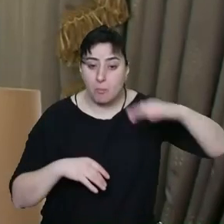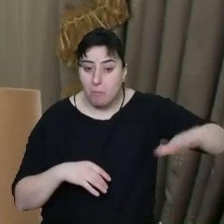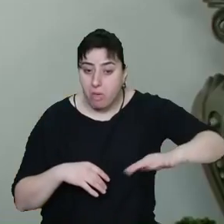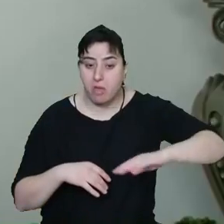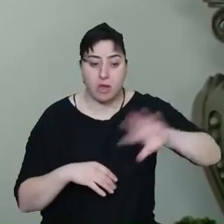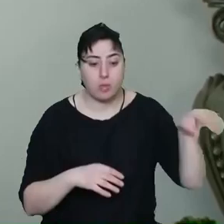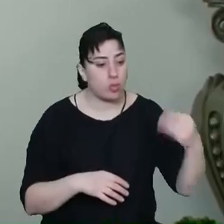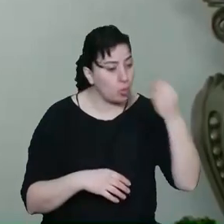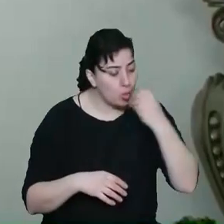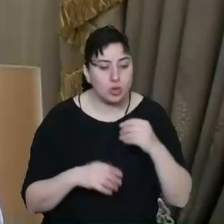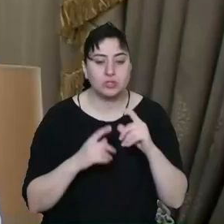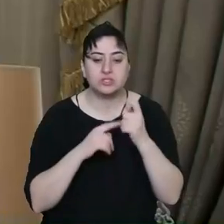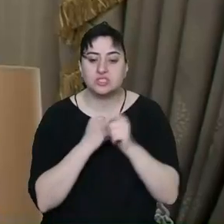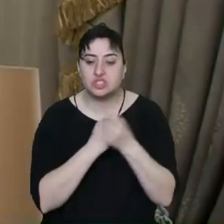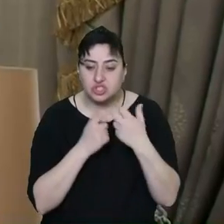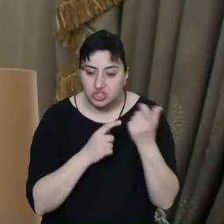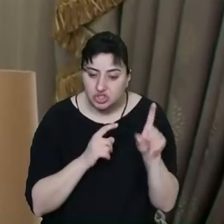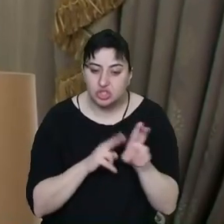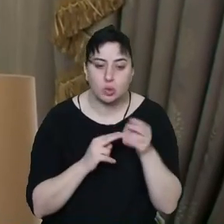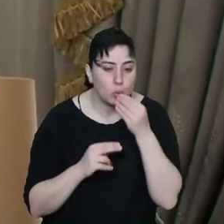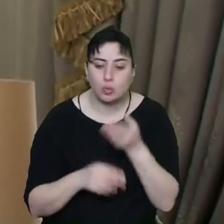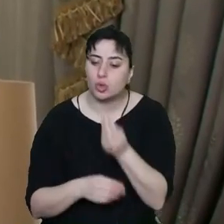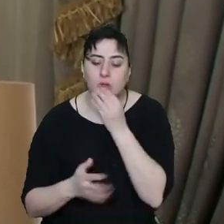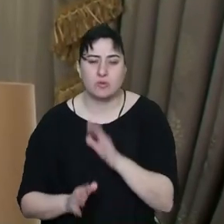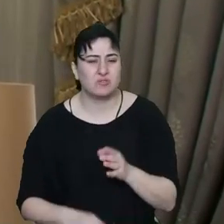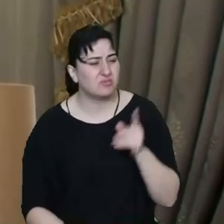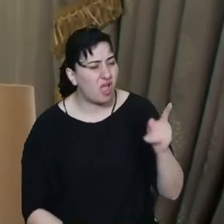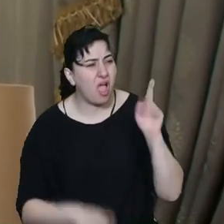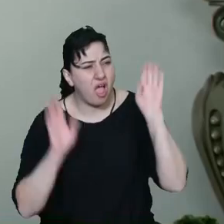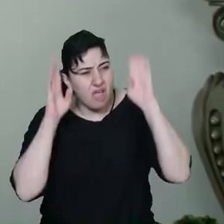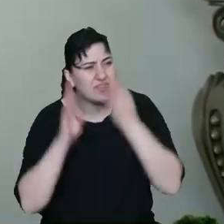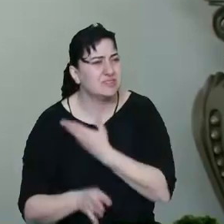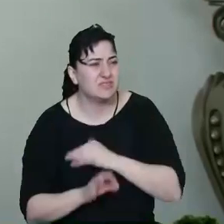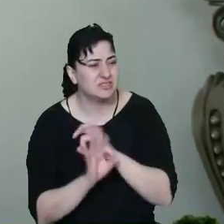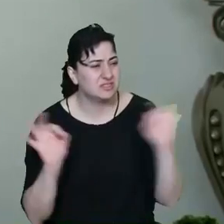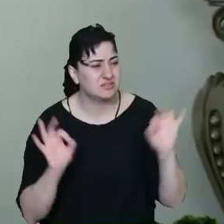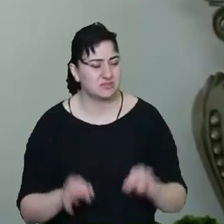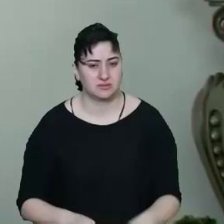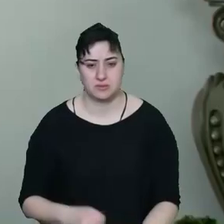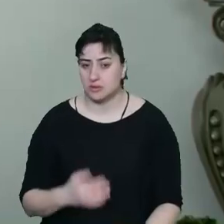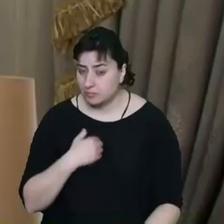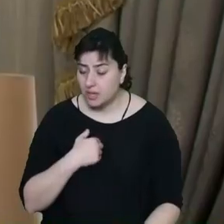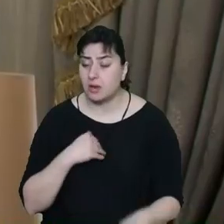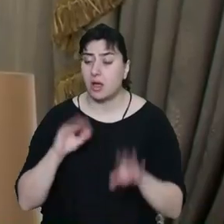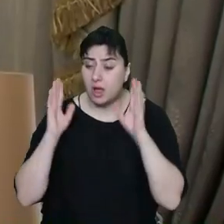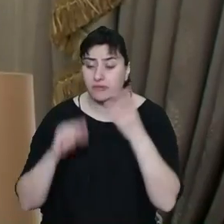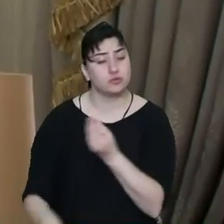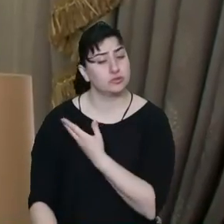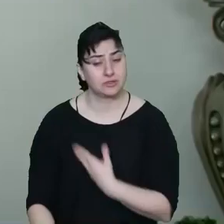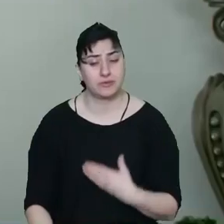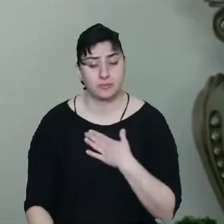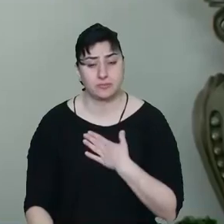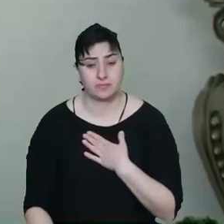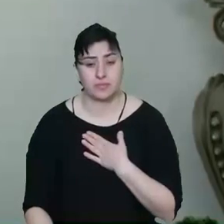kanattı, bu da kanattı. Niye inmiyor bu? Ya sen de yemin ediyorum zerre hayvan sevgisi yok ya. Olmaz mı? Ben hayvanları çok